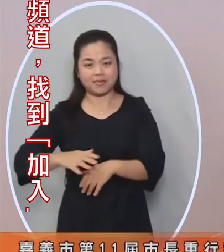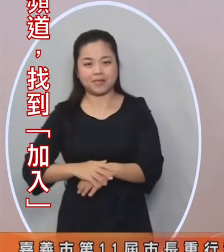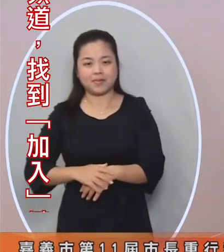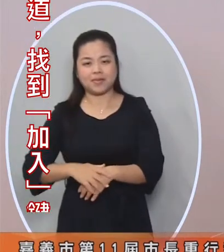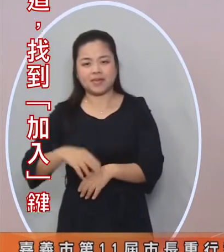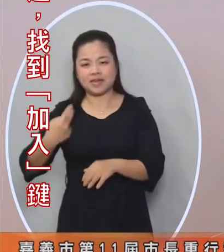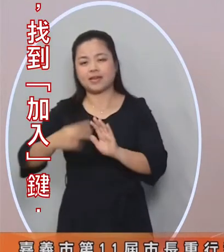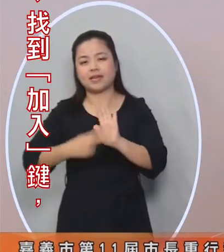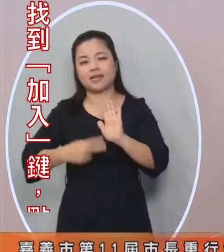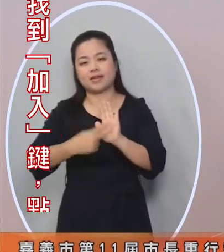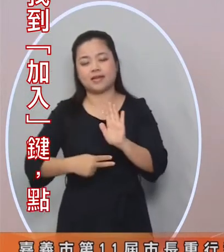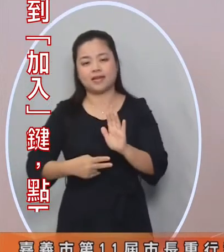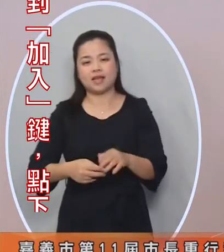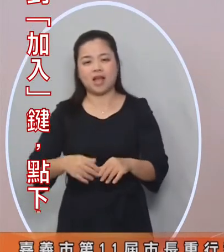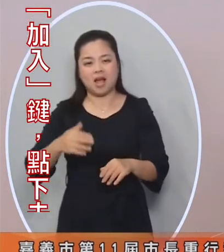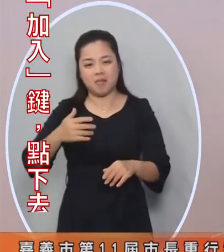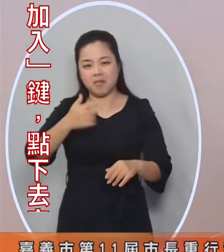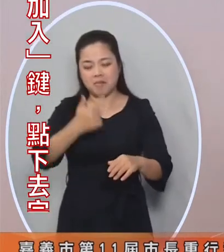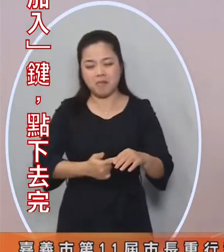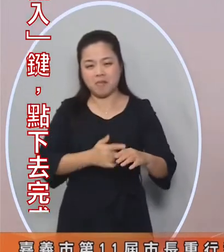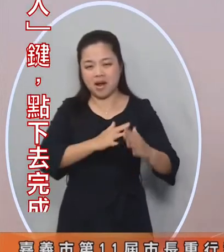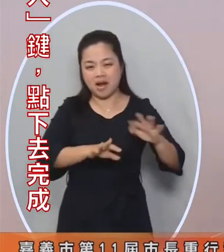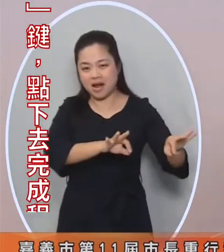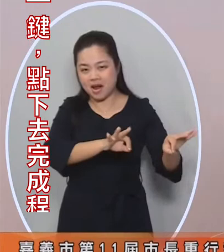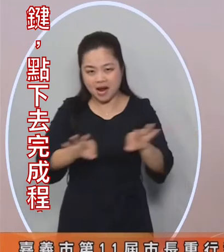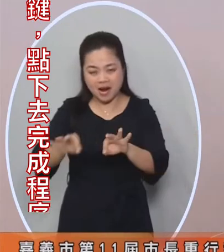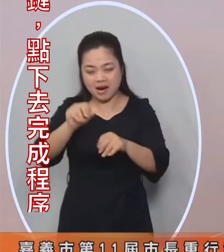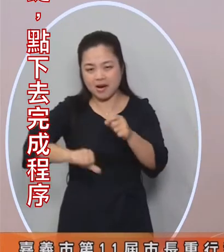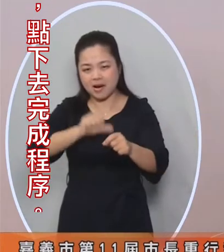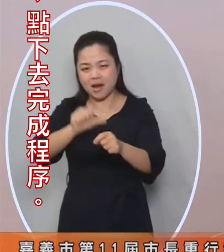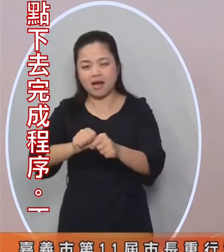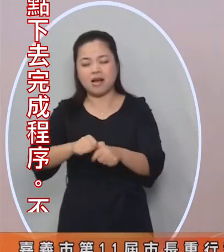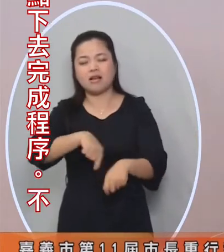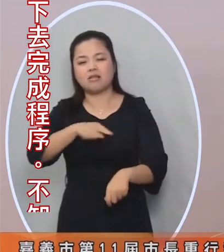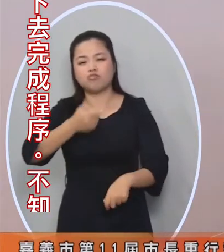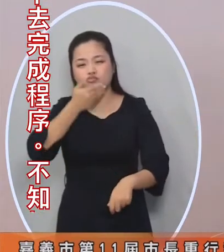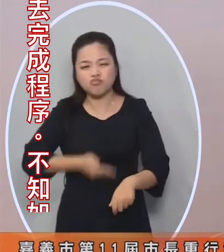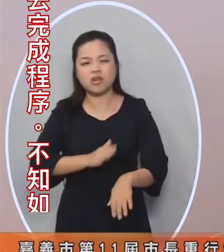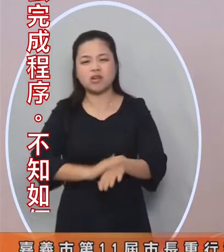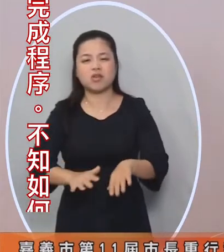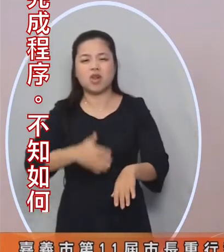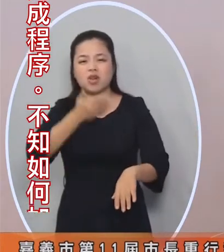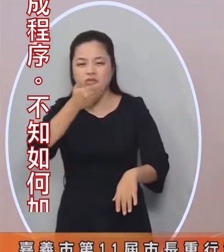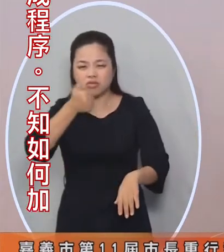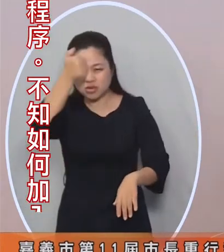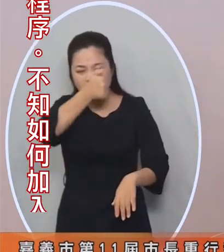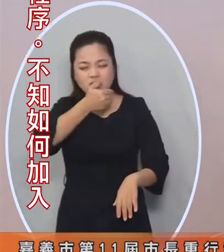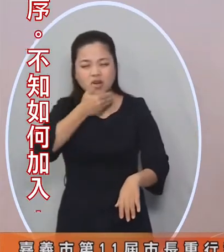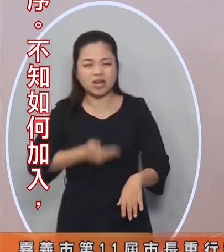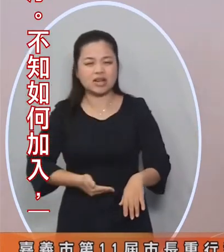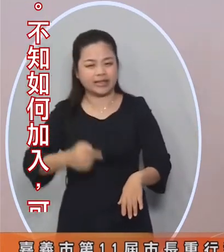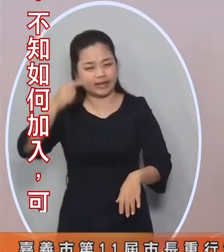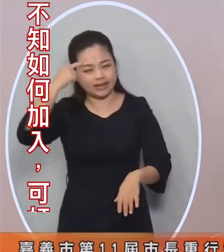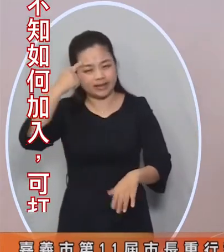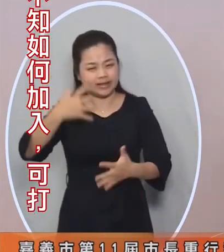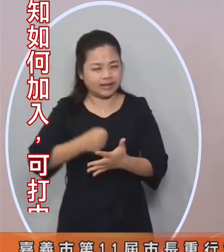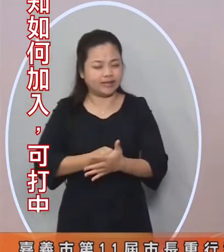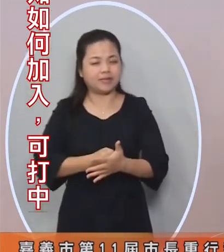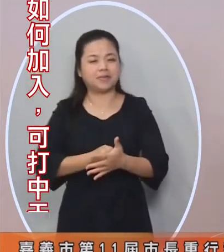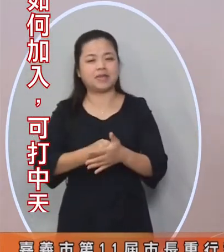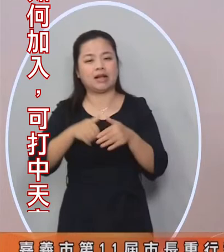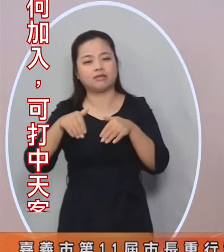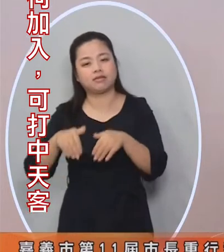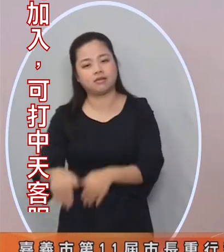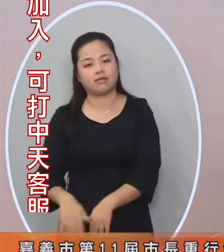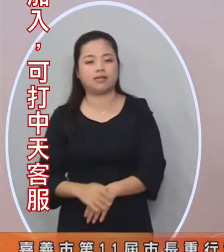外国讲的，你讲较慢战。各五档，各几档，咱人会老啊，咱人愈老，意志愈消沉啊，